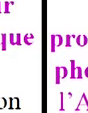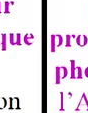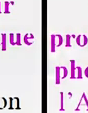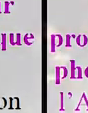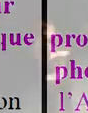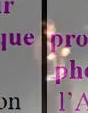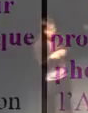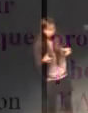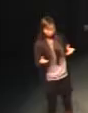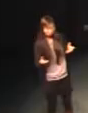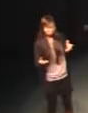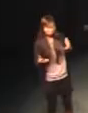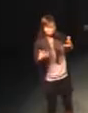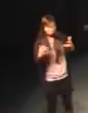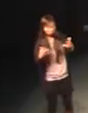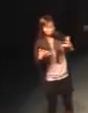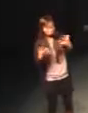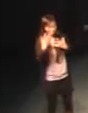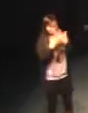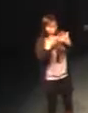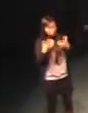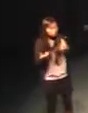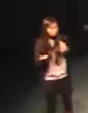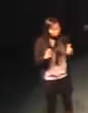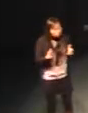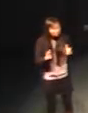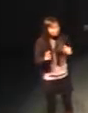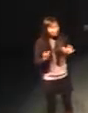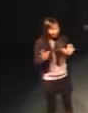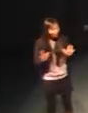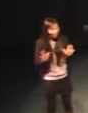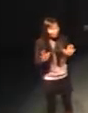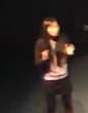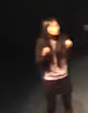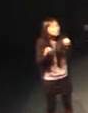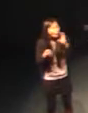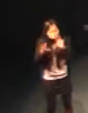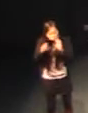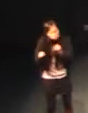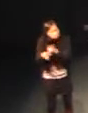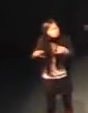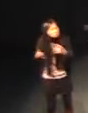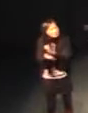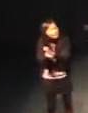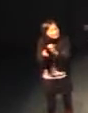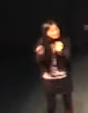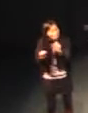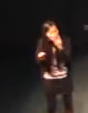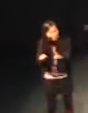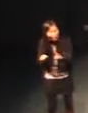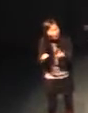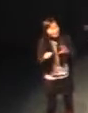que l'on a établi est effectivement donc c'est pour ça que j'ai mis en pointillés on a une